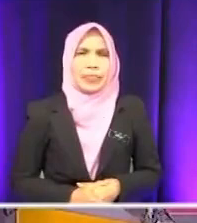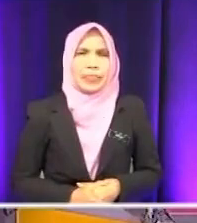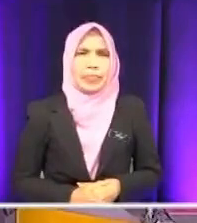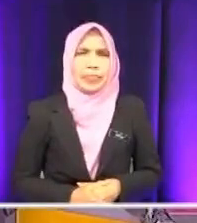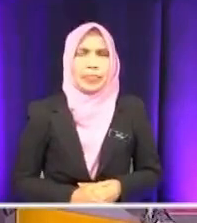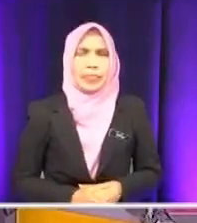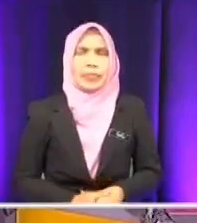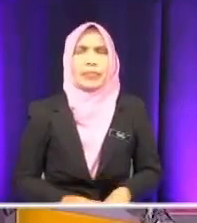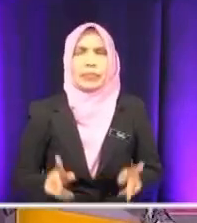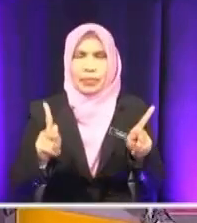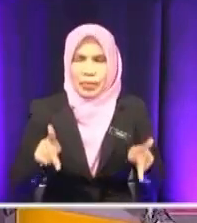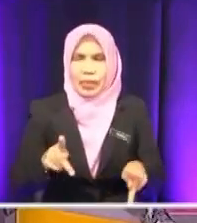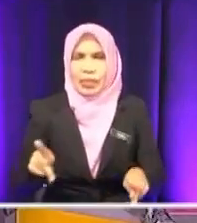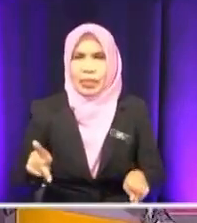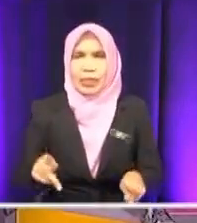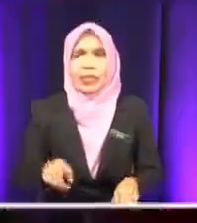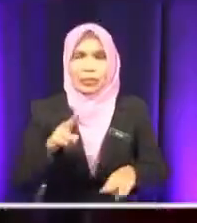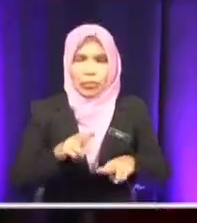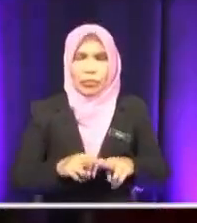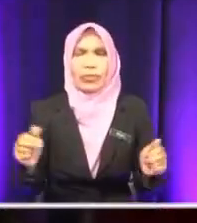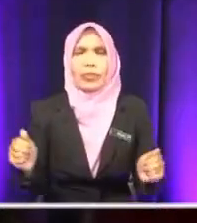Ada duduk dengan nota